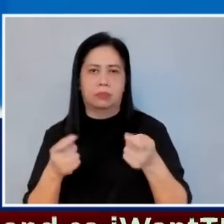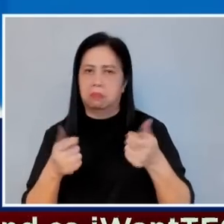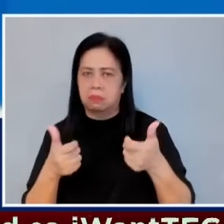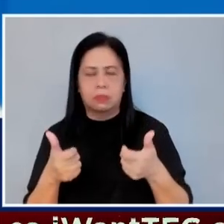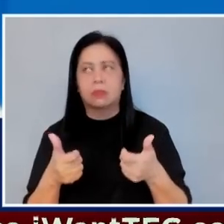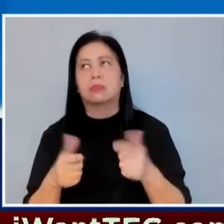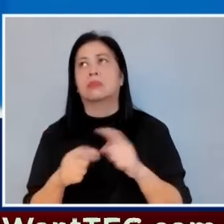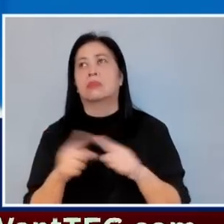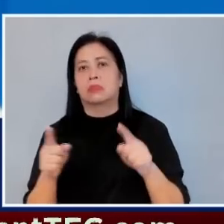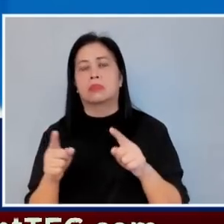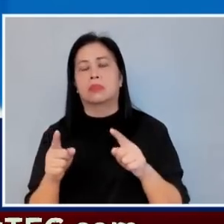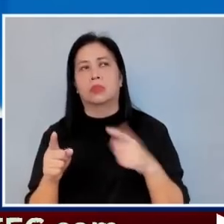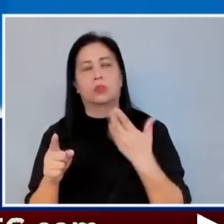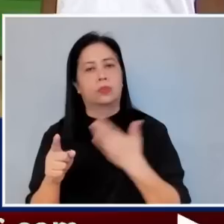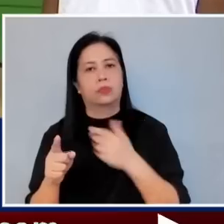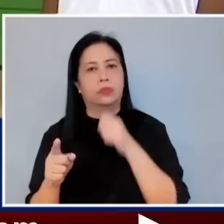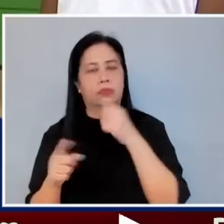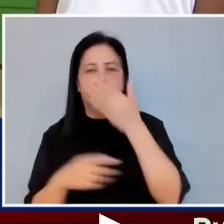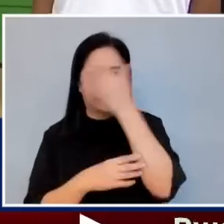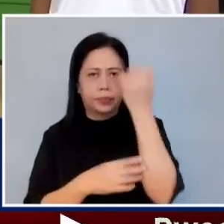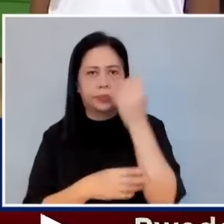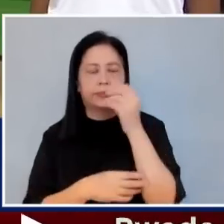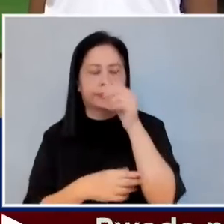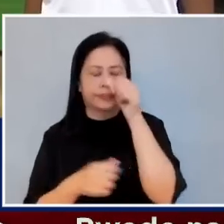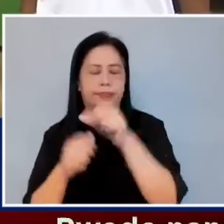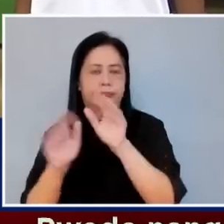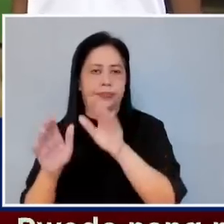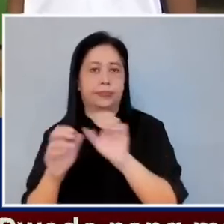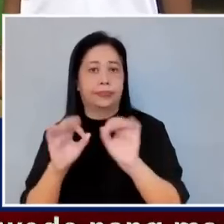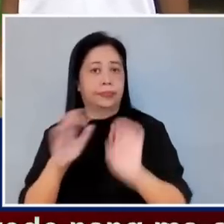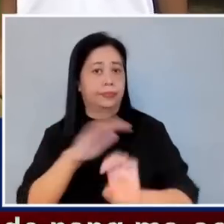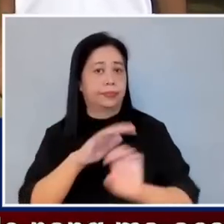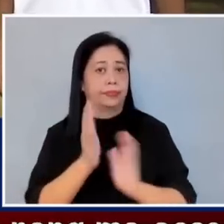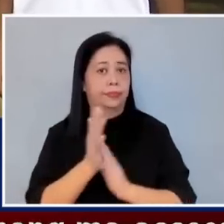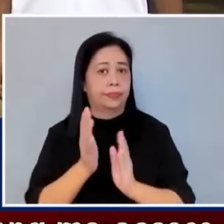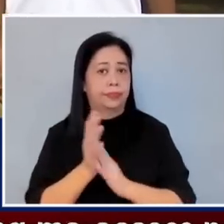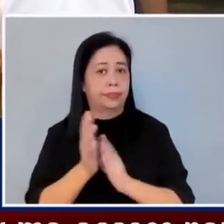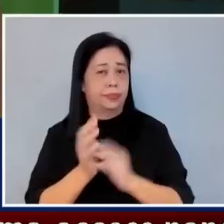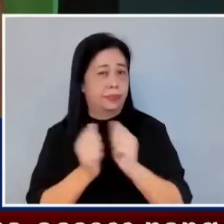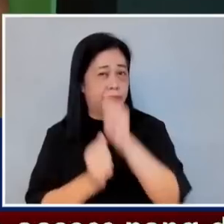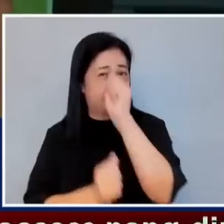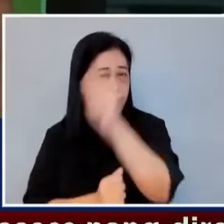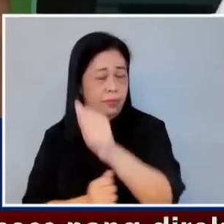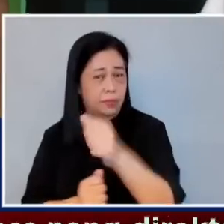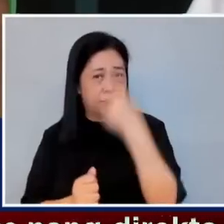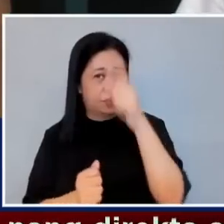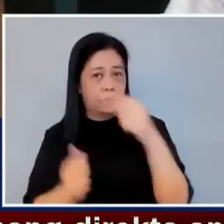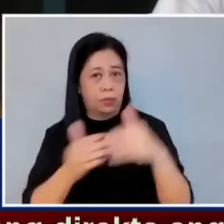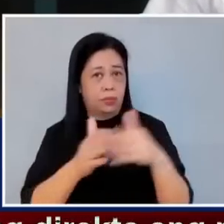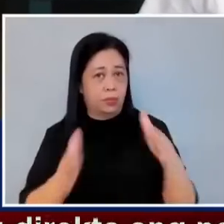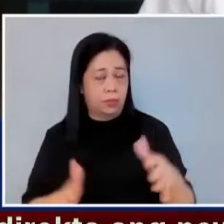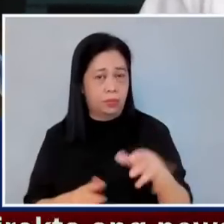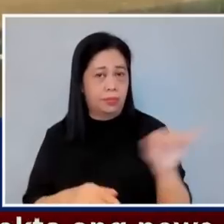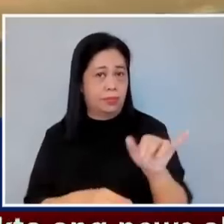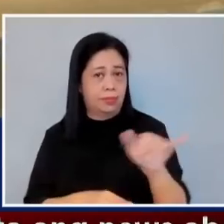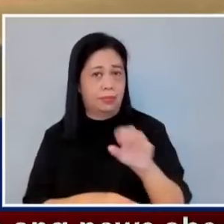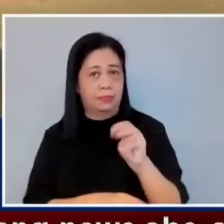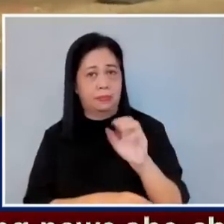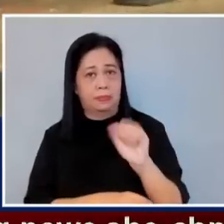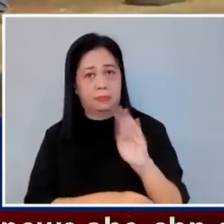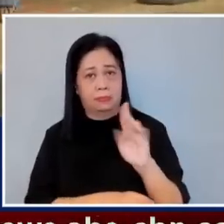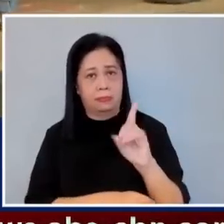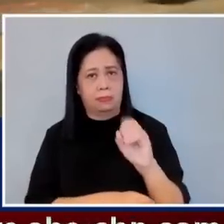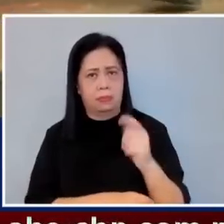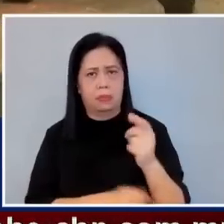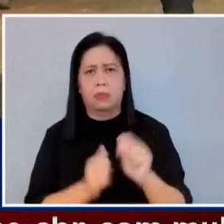but hindi po natin kinakaligtaan yan. Kung ang elementary school ay malayo na para sa mga estudyante tulad sa Mabaldog,